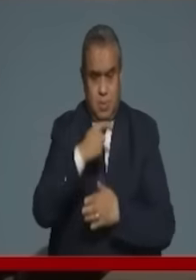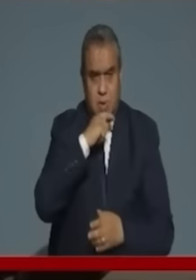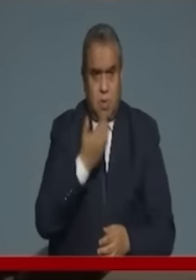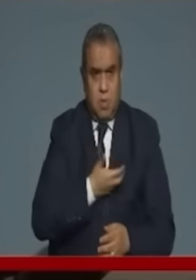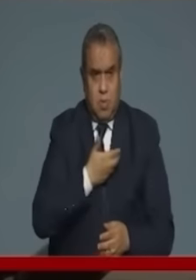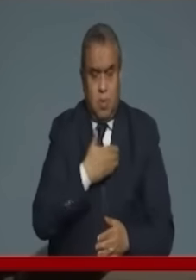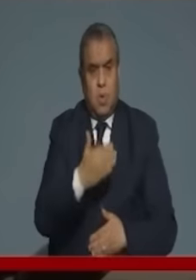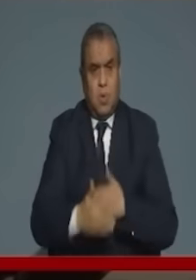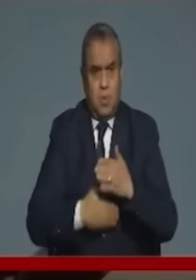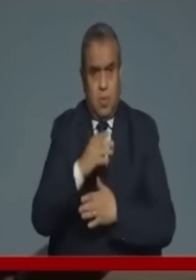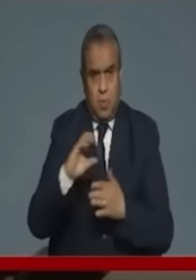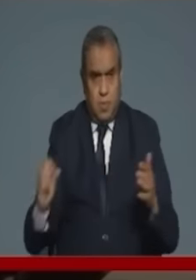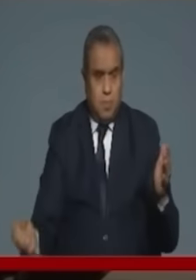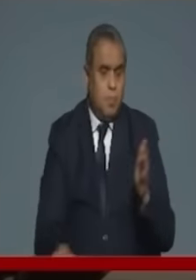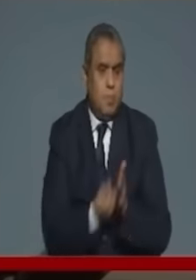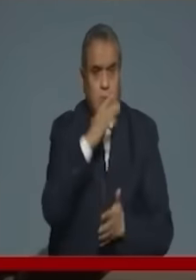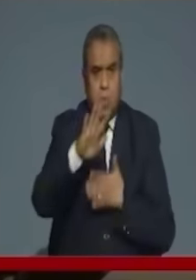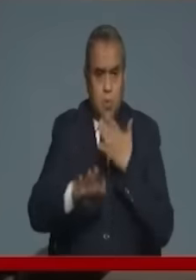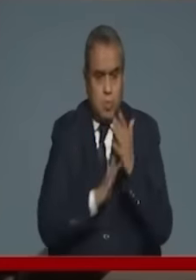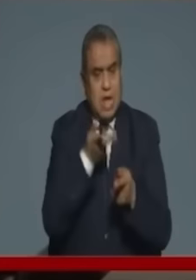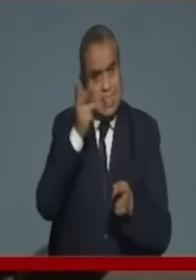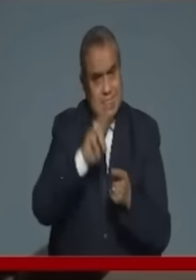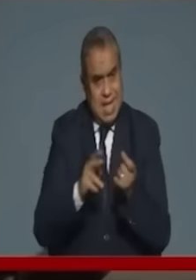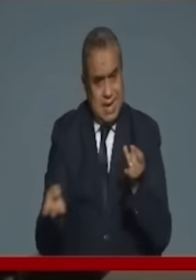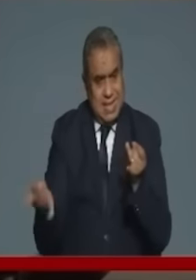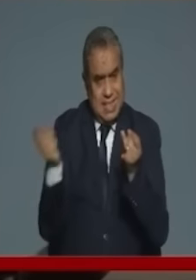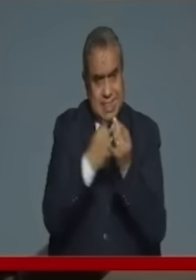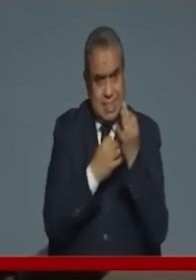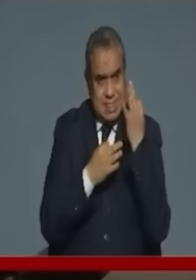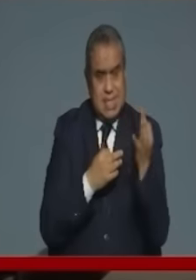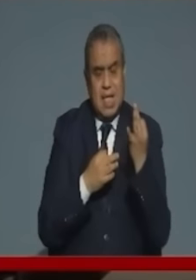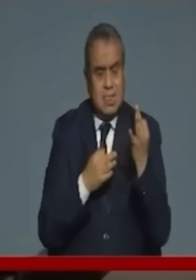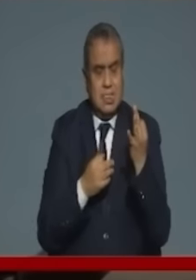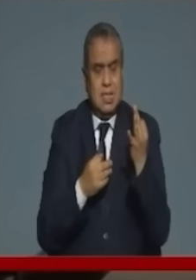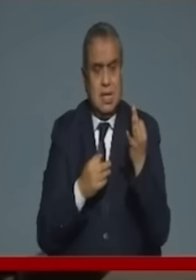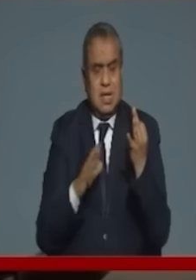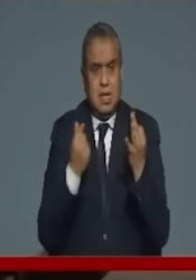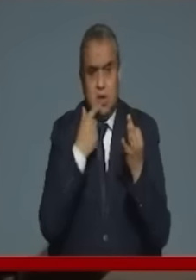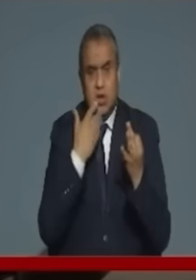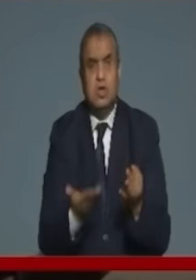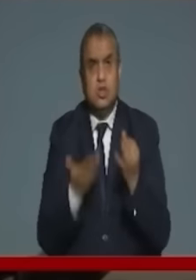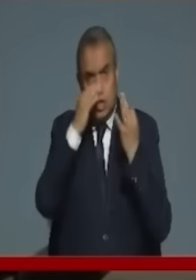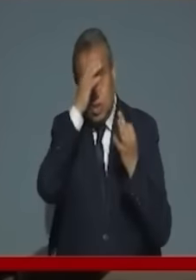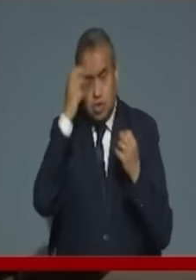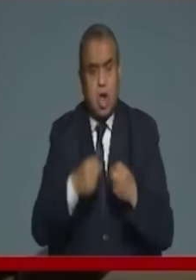طبعا الازمه الكبيره اللي احنا عايشينها دلوقتي، واللي نتمنى ان هي تنتهي في أسرع وقت. وهنا